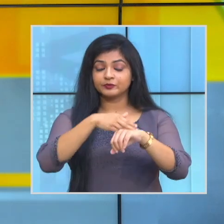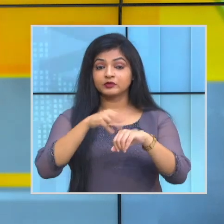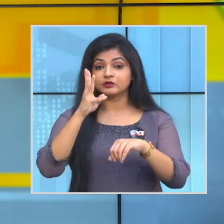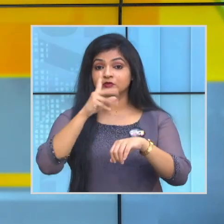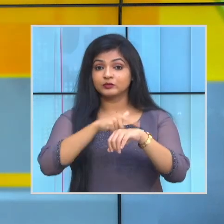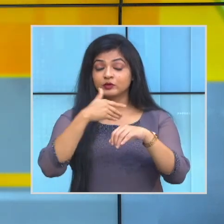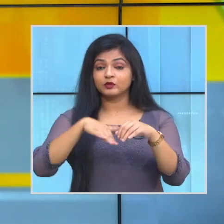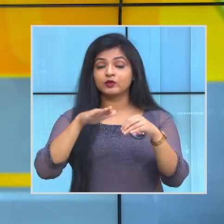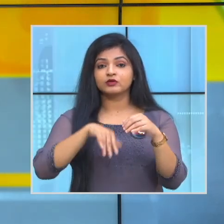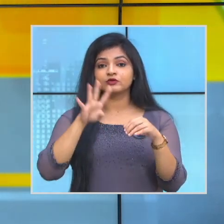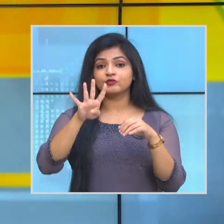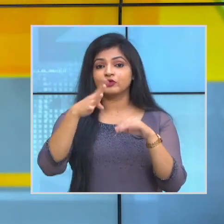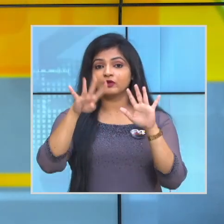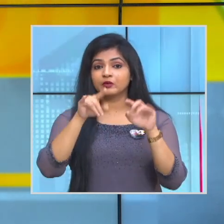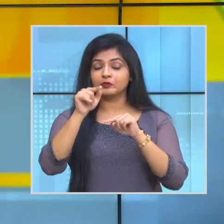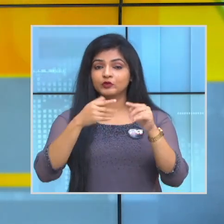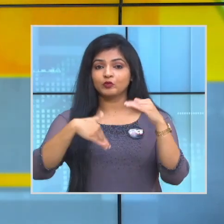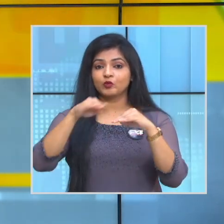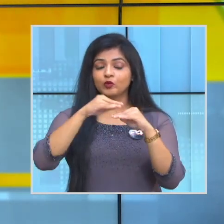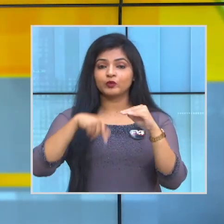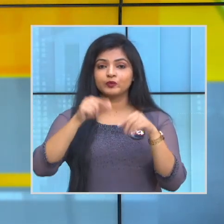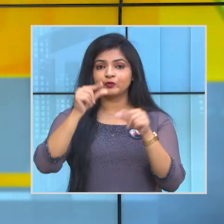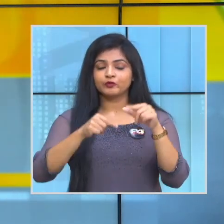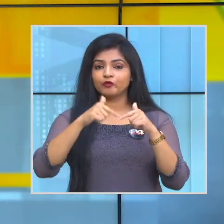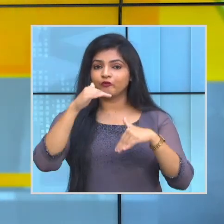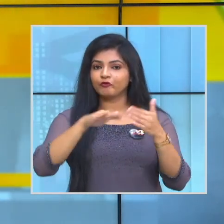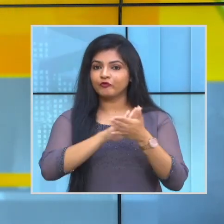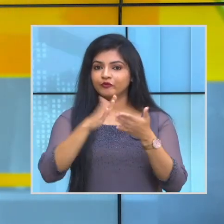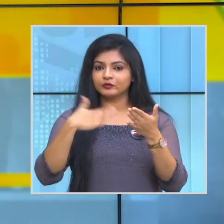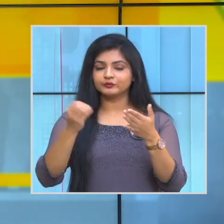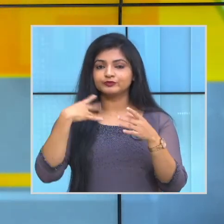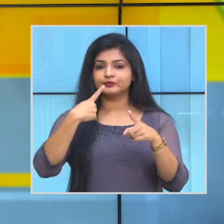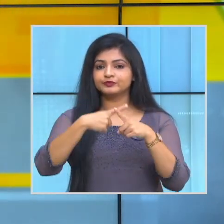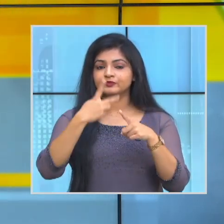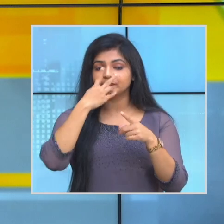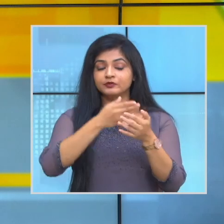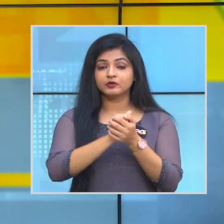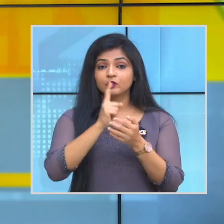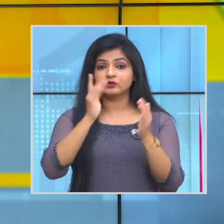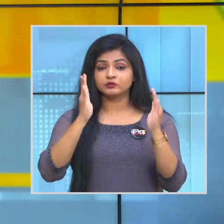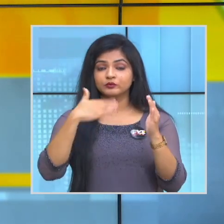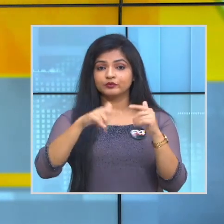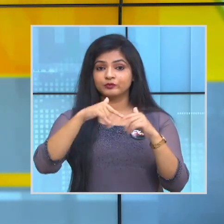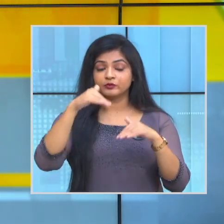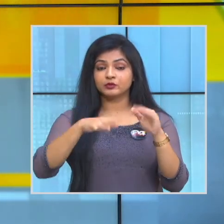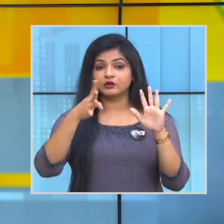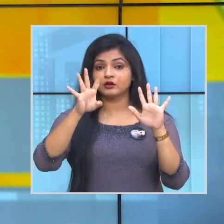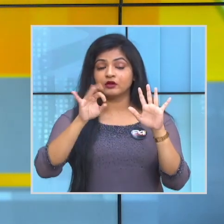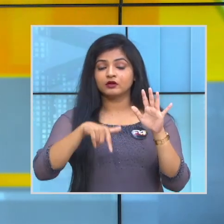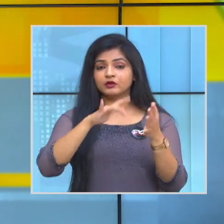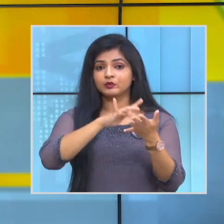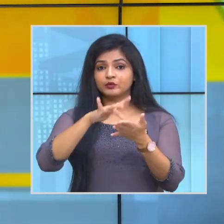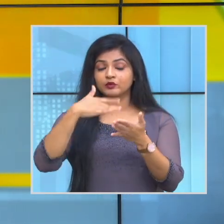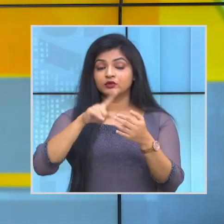മണിവരെ 49% ആളുകൾ വോട്ട് രേഖപ്പെടുത്തിയെന്നാണ് കണക്ക്. ഒറ്റഘട്ടമായി നടക്കുന്ന തെരഞ്ഞെടുപ്പിൽ 90 മണ്ഡലങ്ങളിലായി 1031